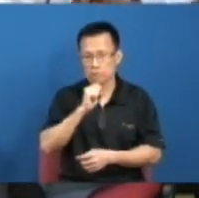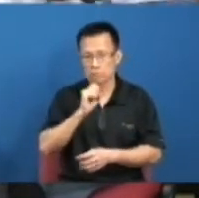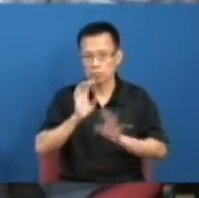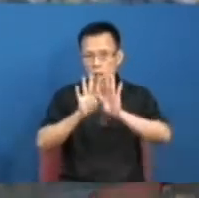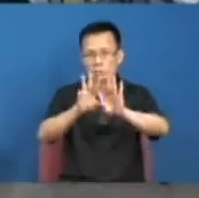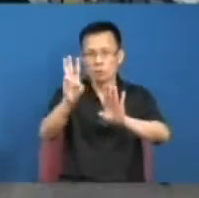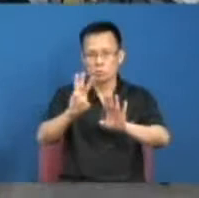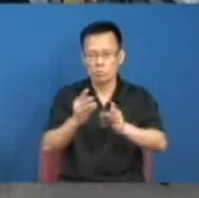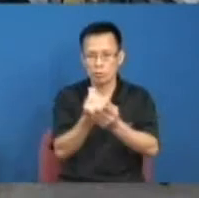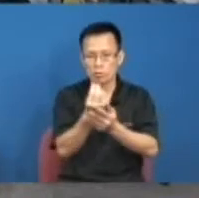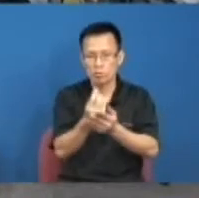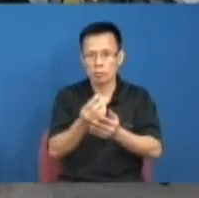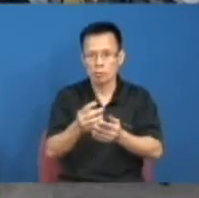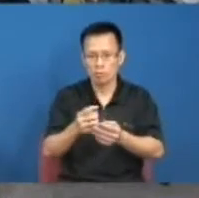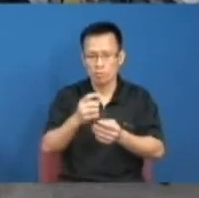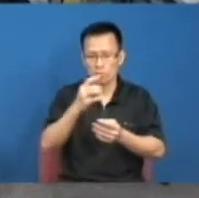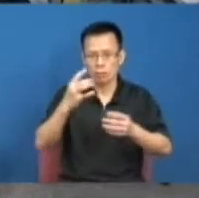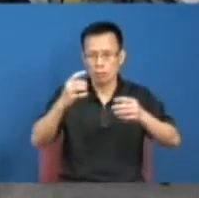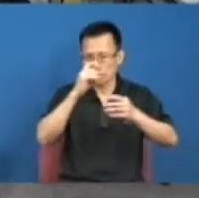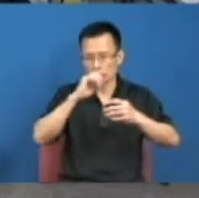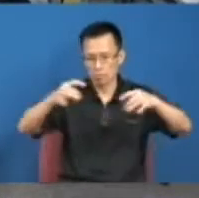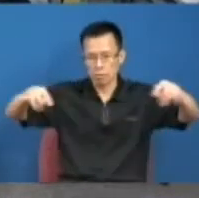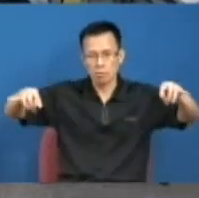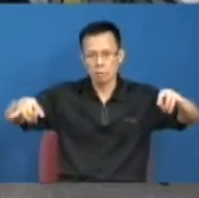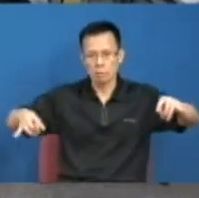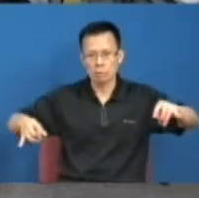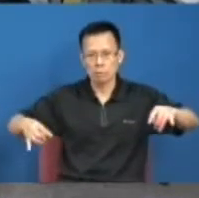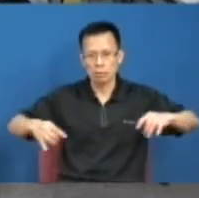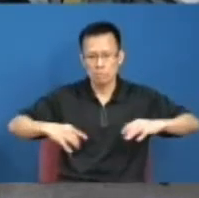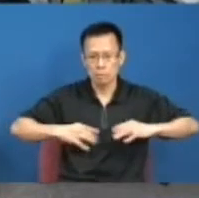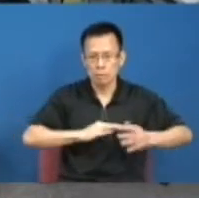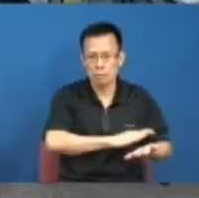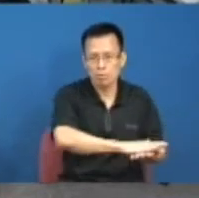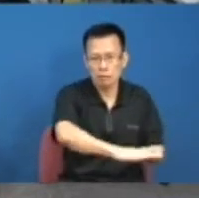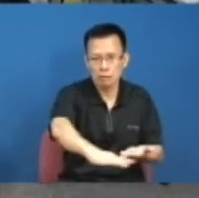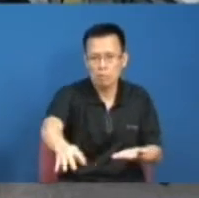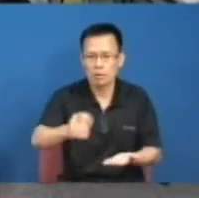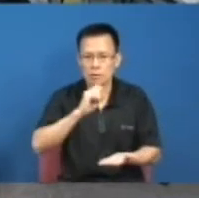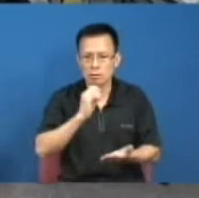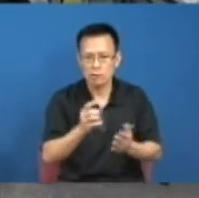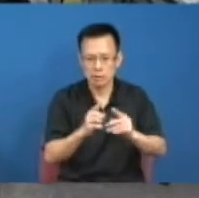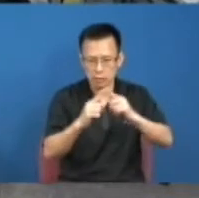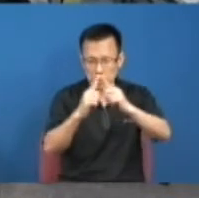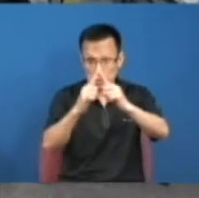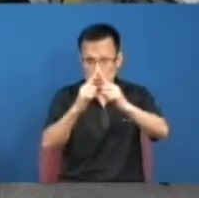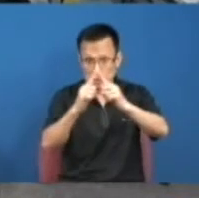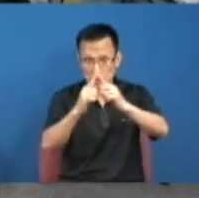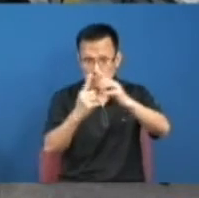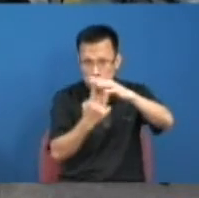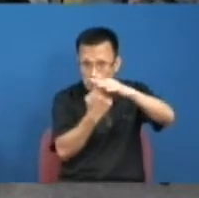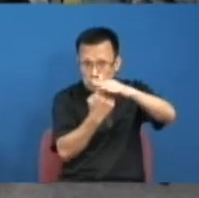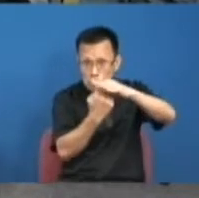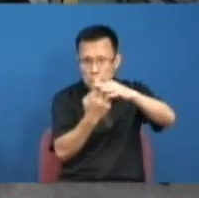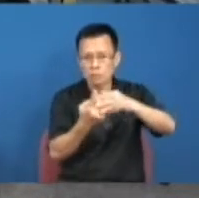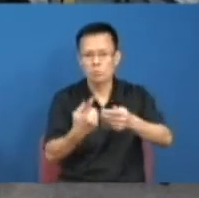嗯，一種布質嘅咧去做咧，當有啲尖角啊或者角位啊，嗯，